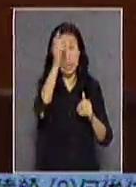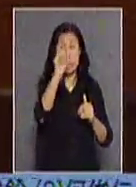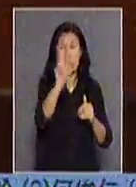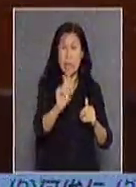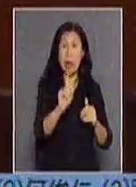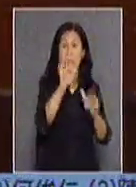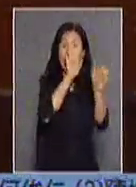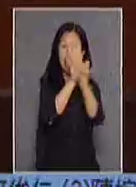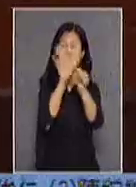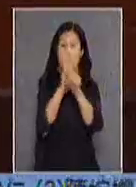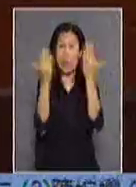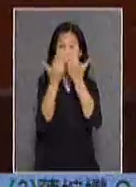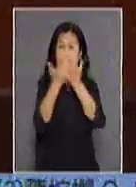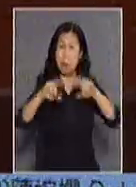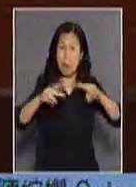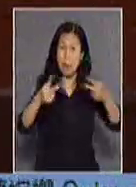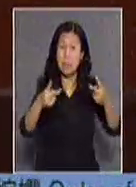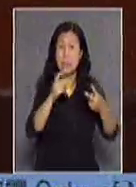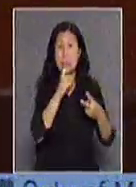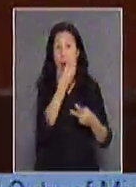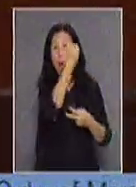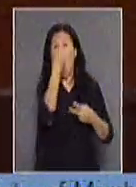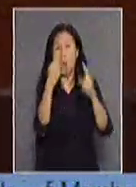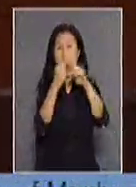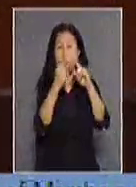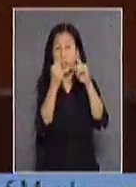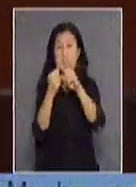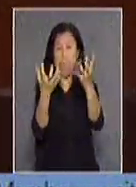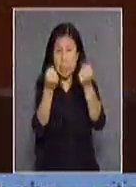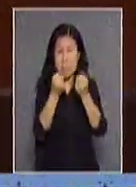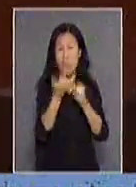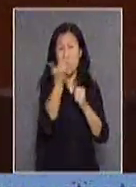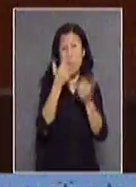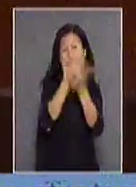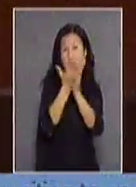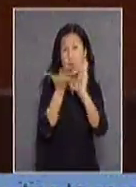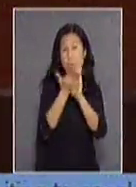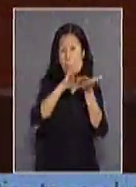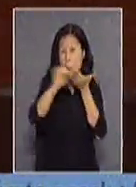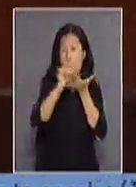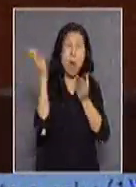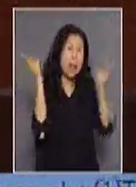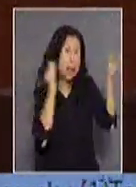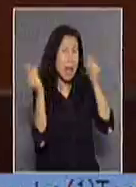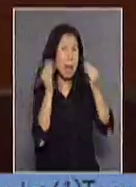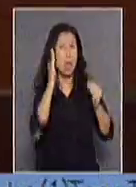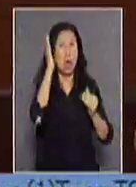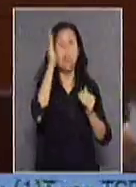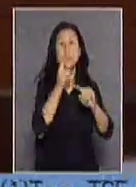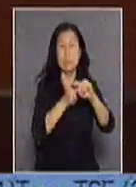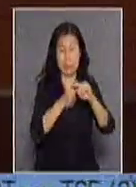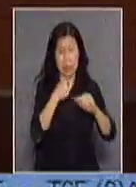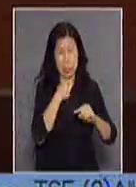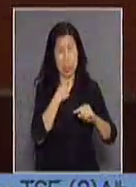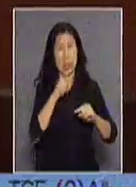電視發展，是吧？對於廣大市民想接收更多多元的優質資訊的願景，是不是應該有